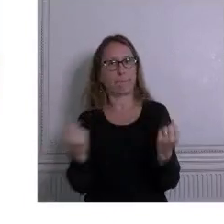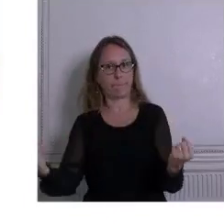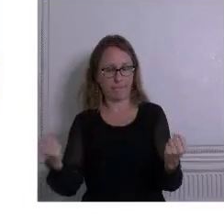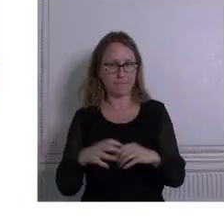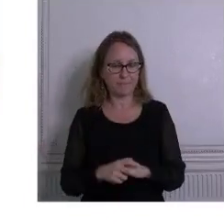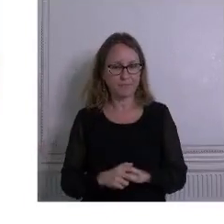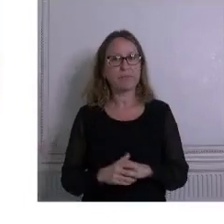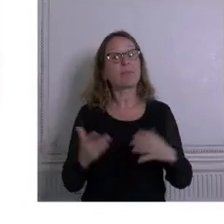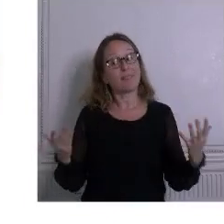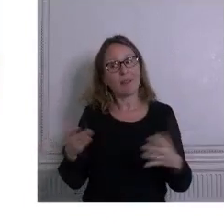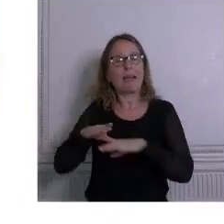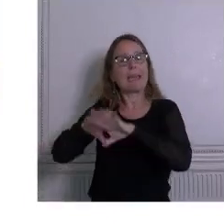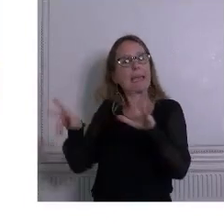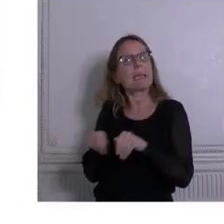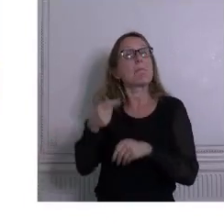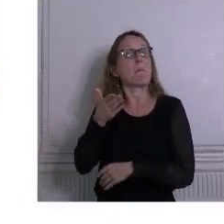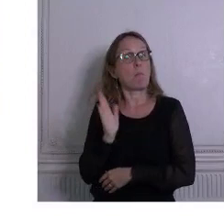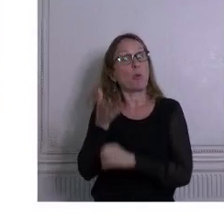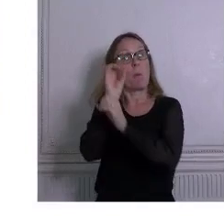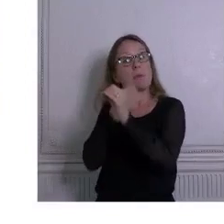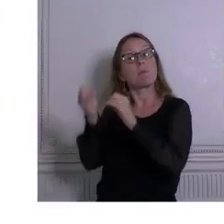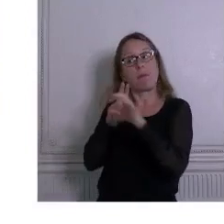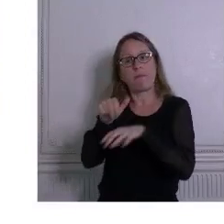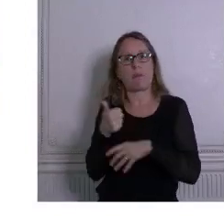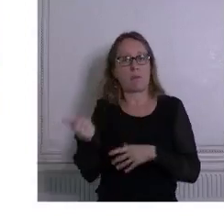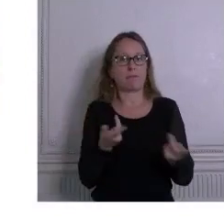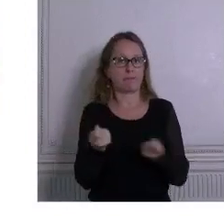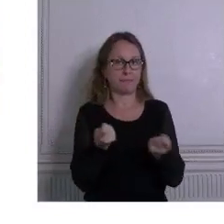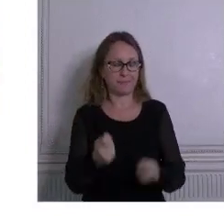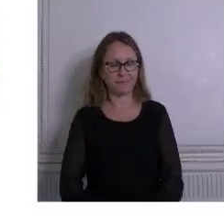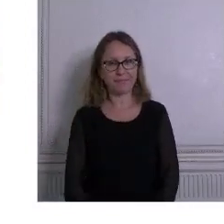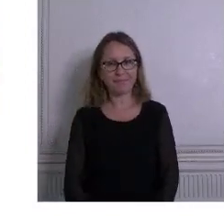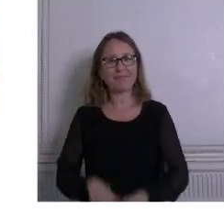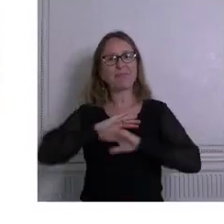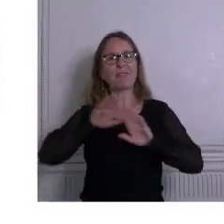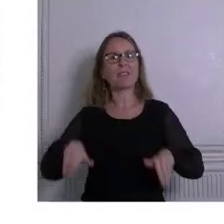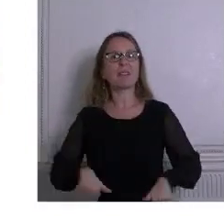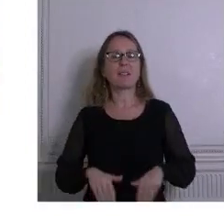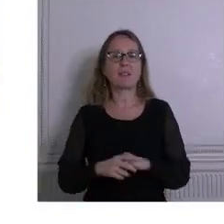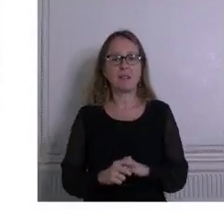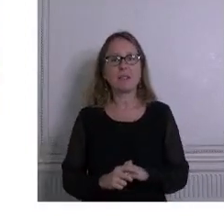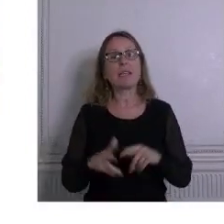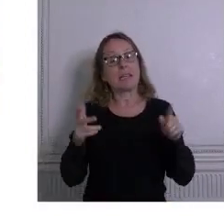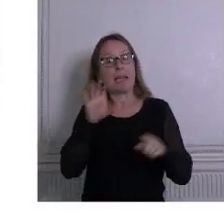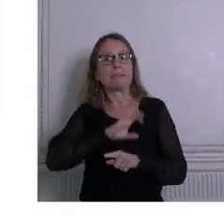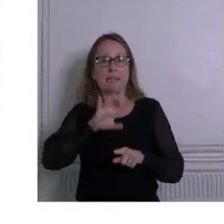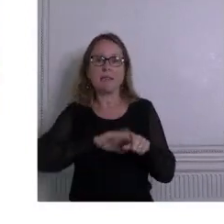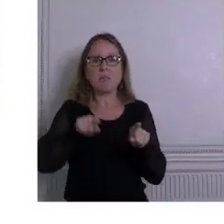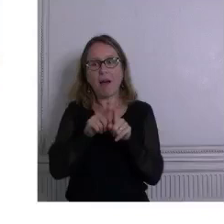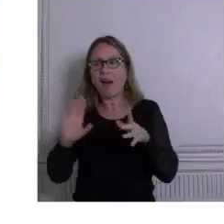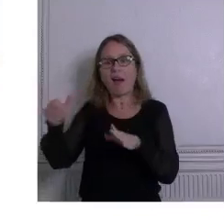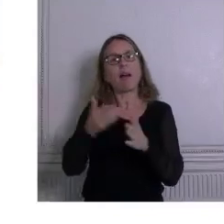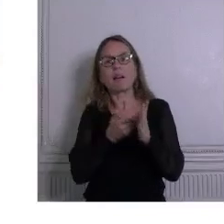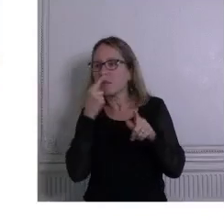on va étendre la période d'extinction, sauf dans le cas où les températures dépasseraient 25 degrés tout au long de la nuit pour